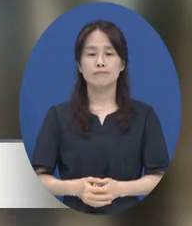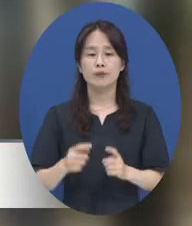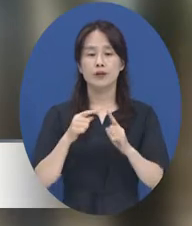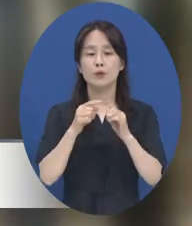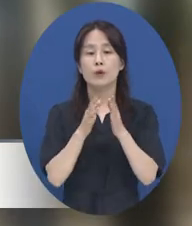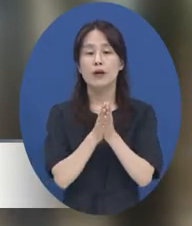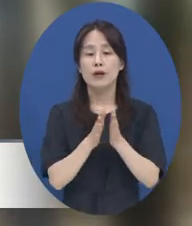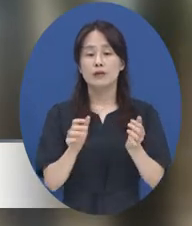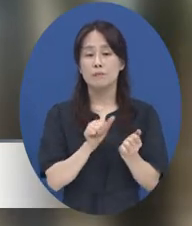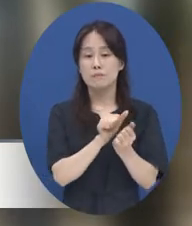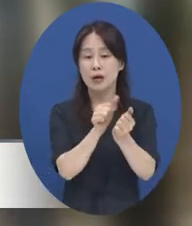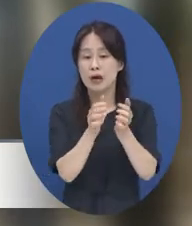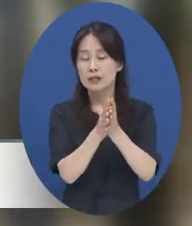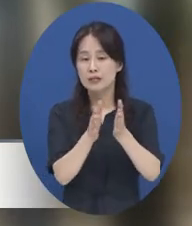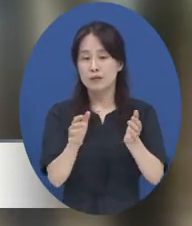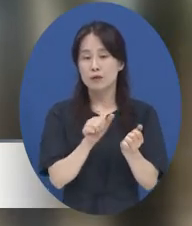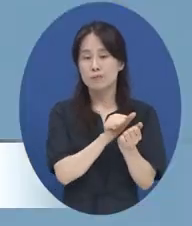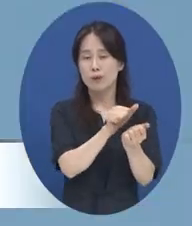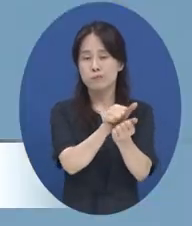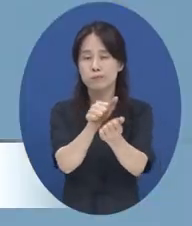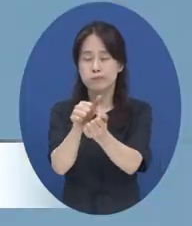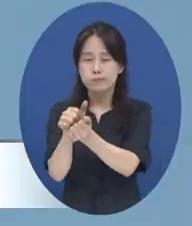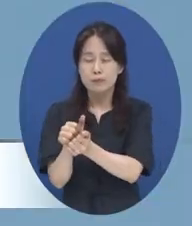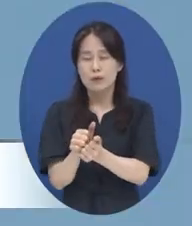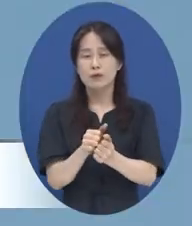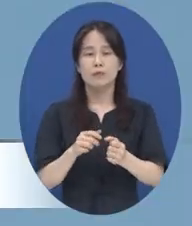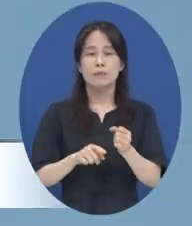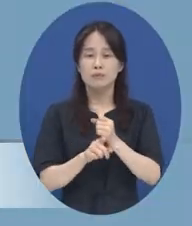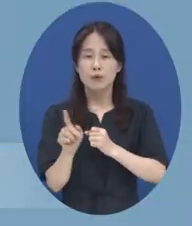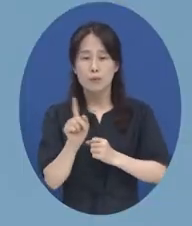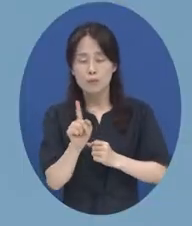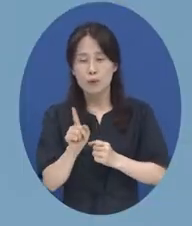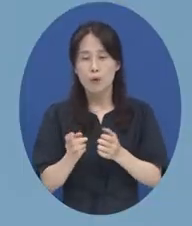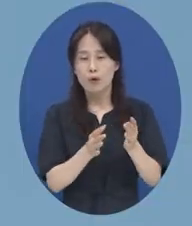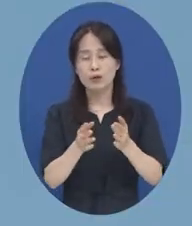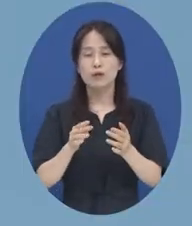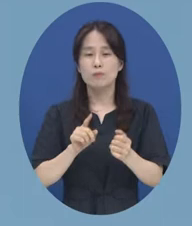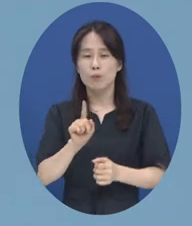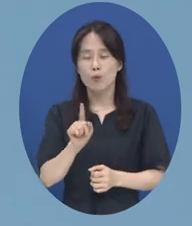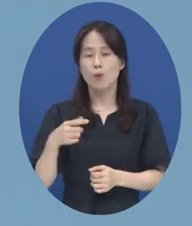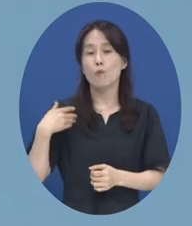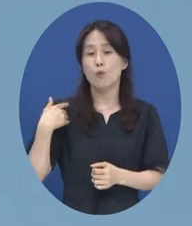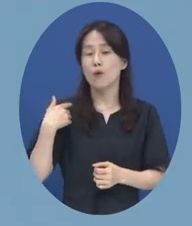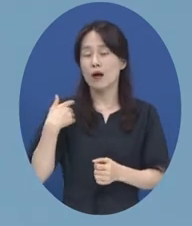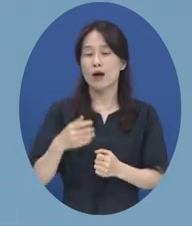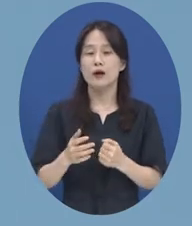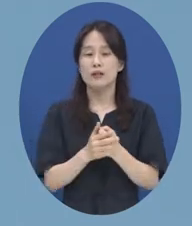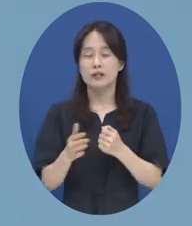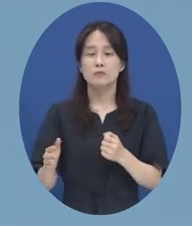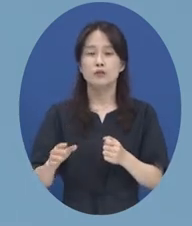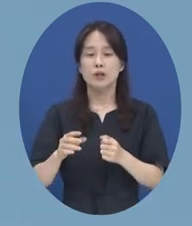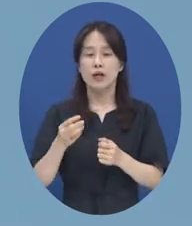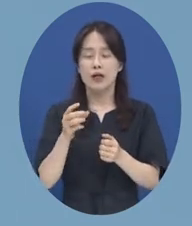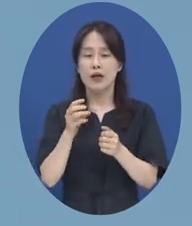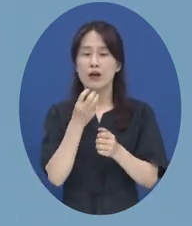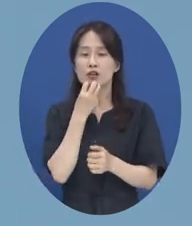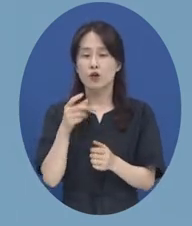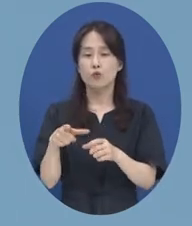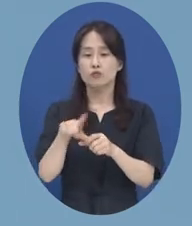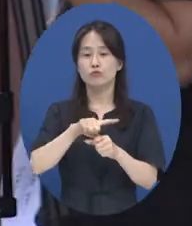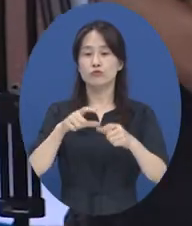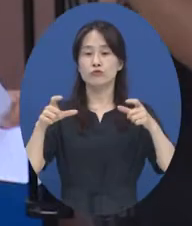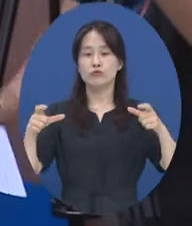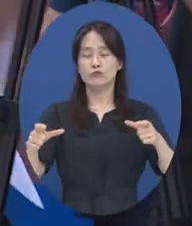교회발 감염을 시작으로 N차 감염에 깜깜이 감염까지 더해지면서 수도권을 중심으로 코로나19 확산세가 거세지고 있는